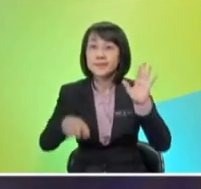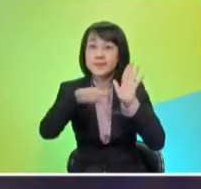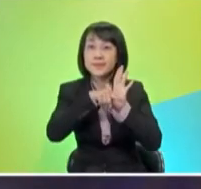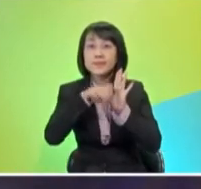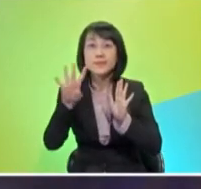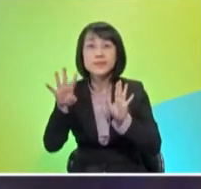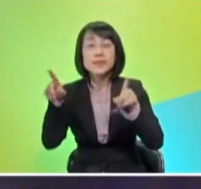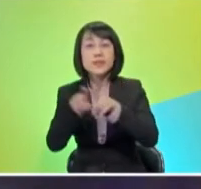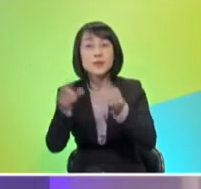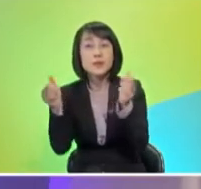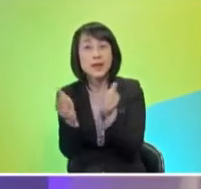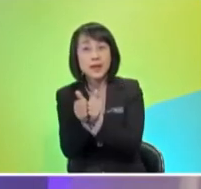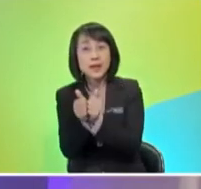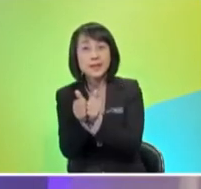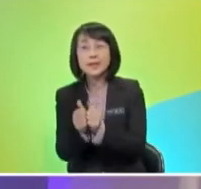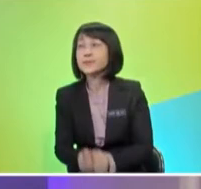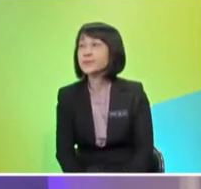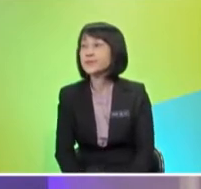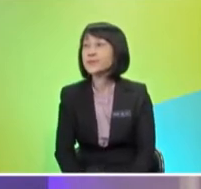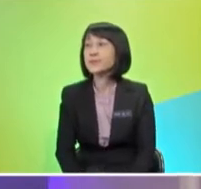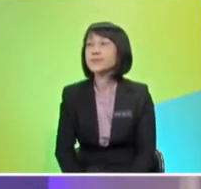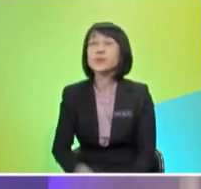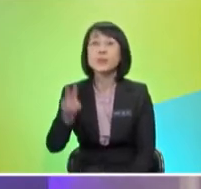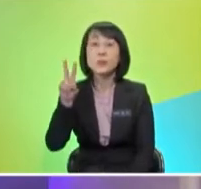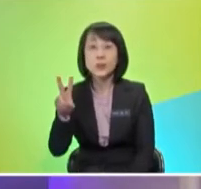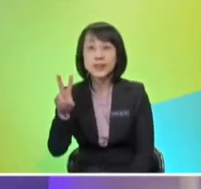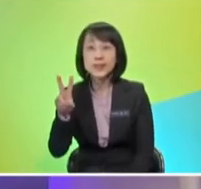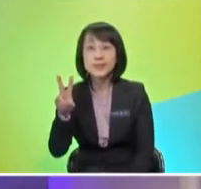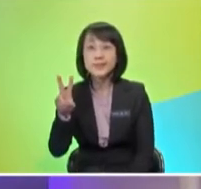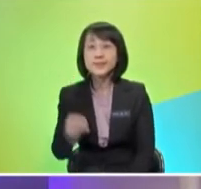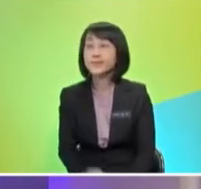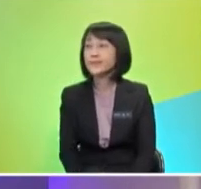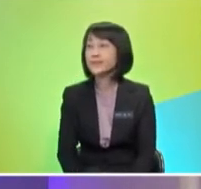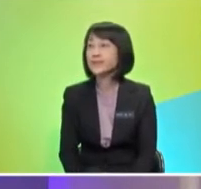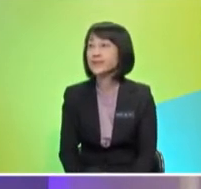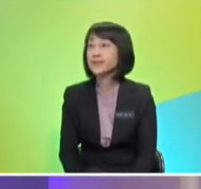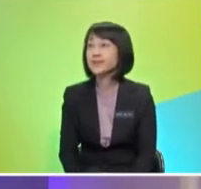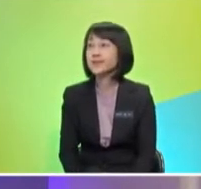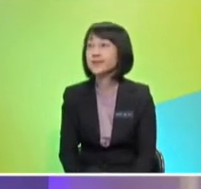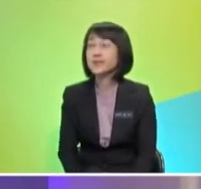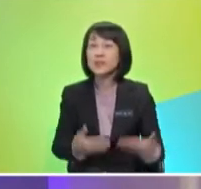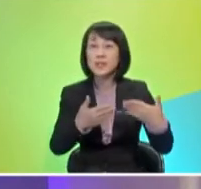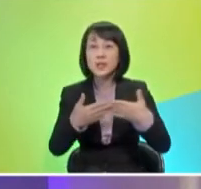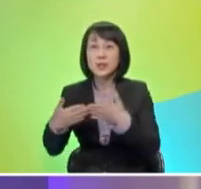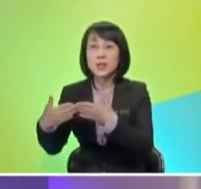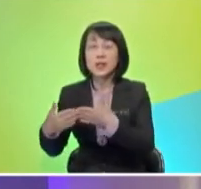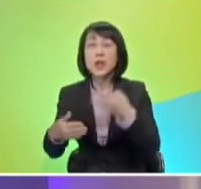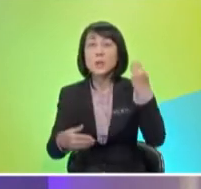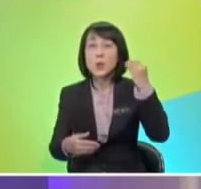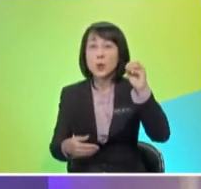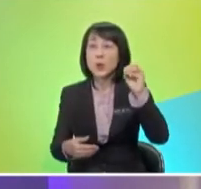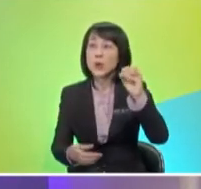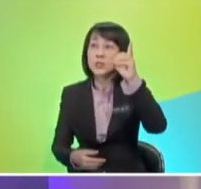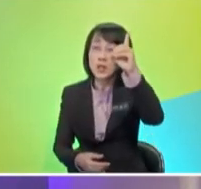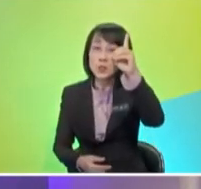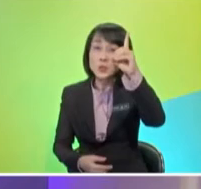sama dengan dua oke kemudian kita sambung di rumah Pulo 1 Oke